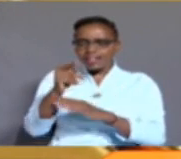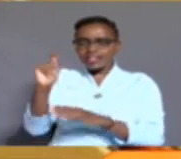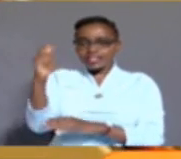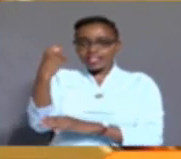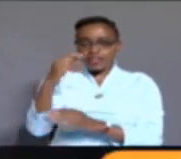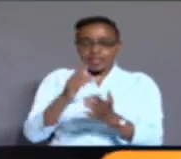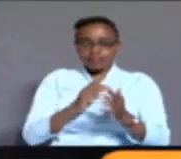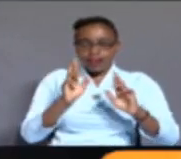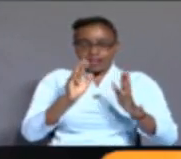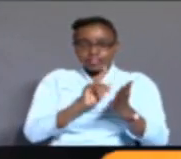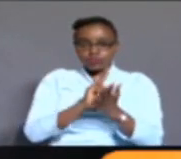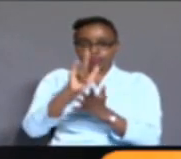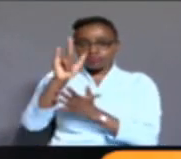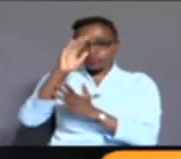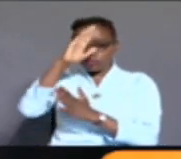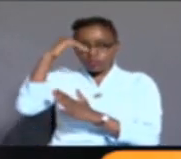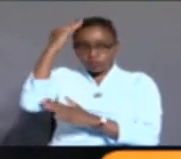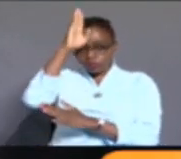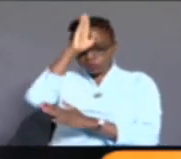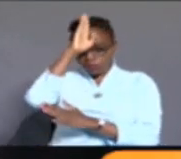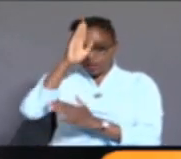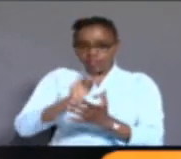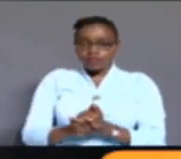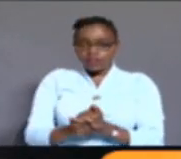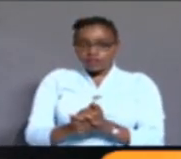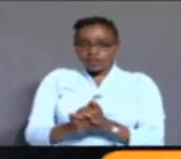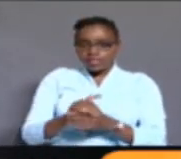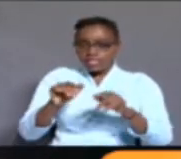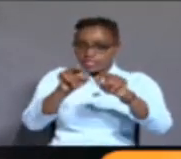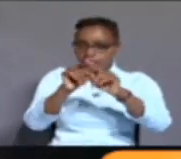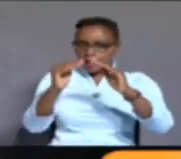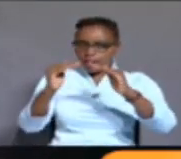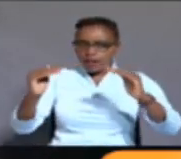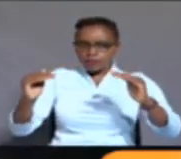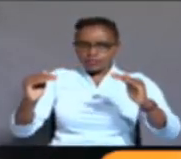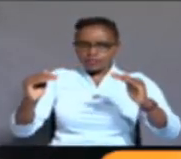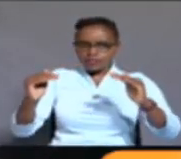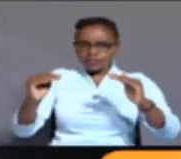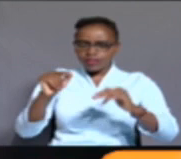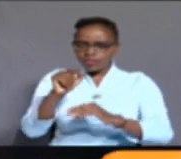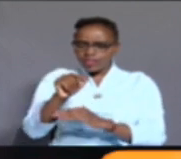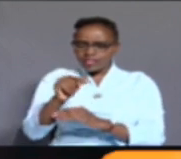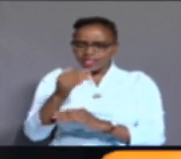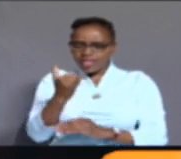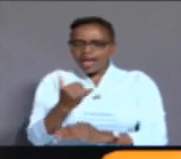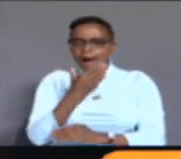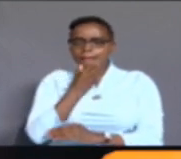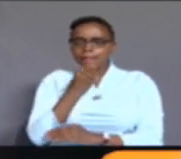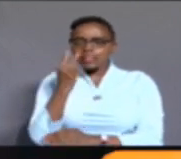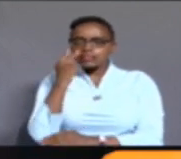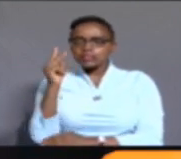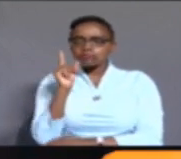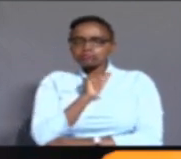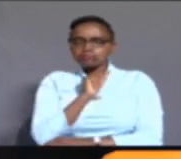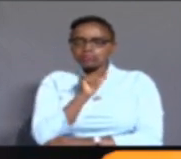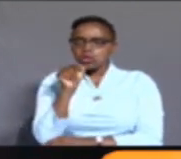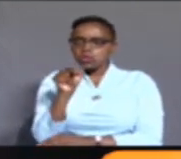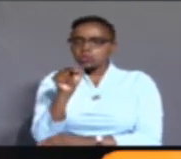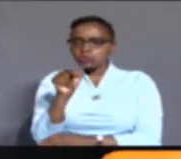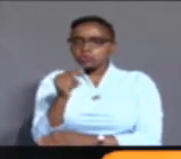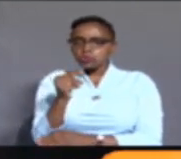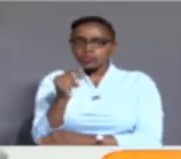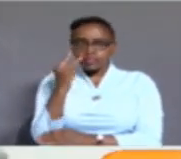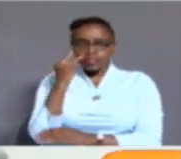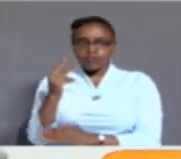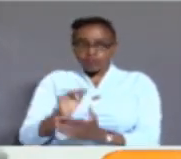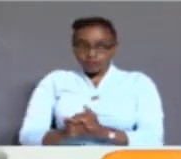kusafirishwa hadi Dubai. They are in a safe house. This young man has seen them. Your nephew saw them